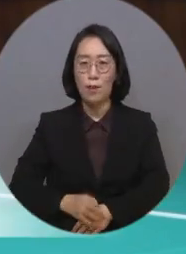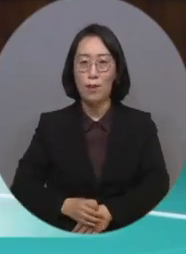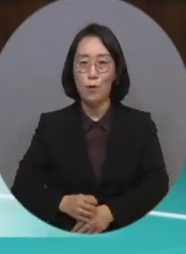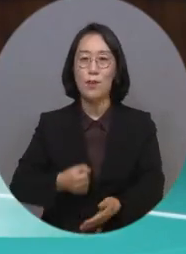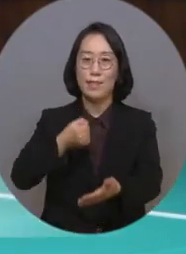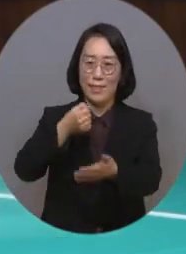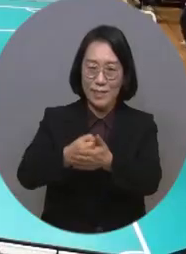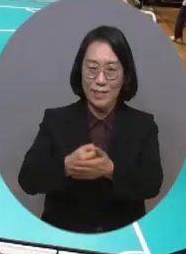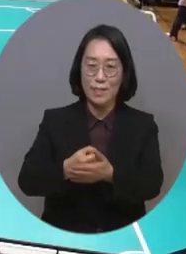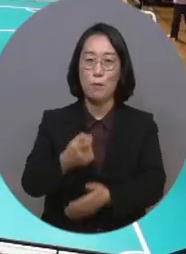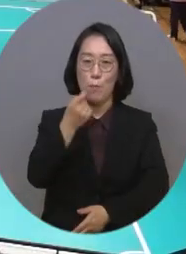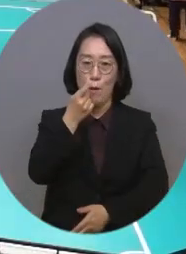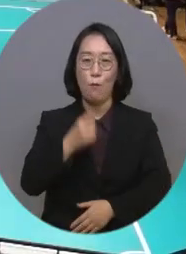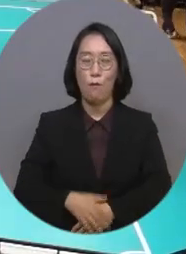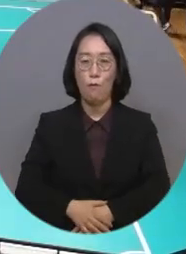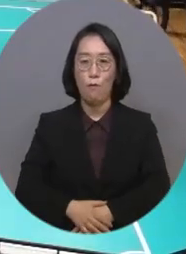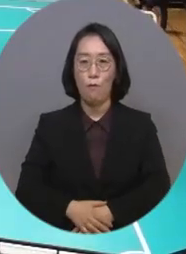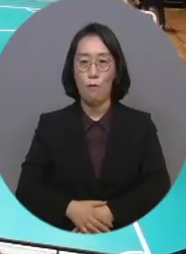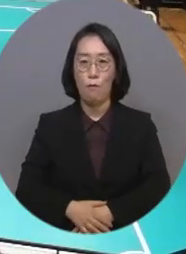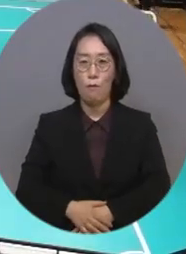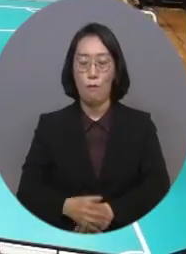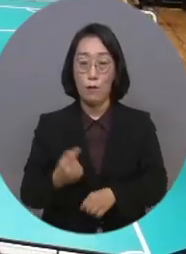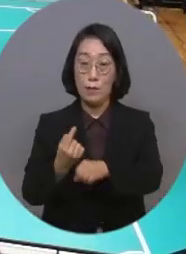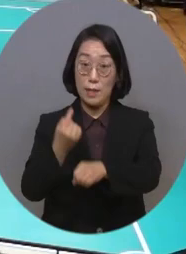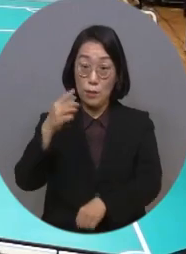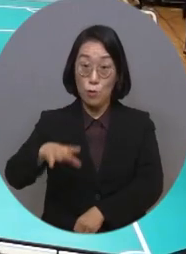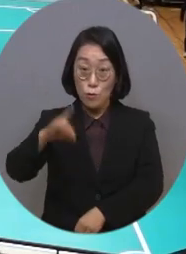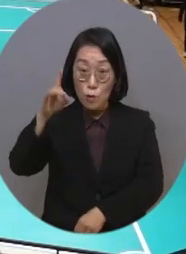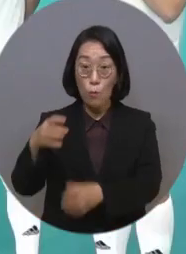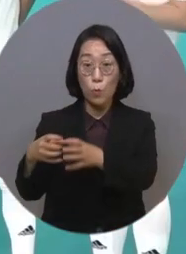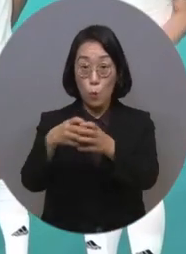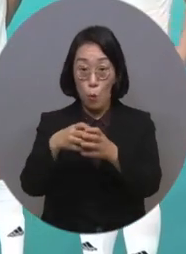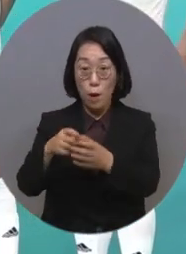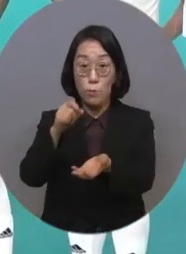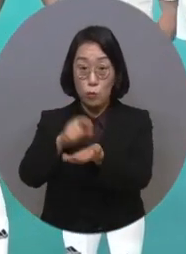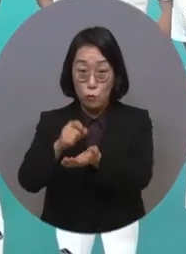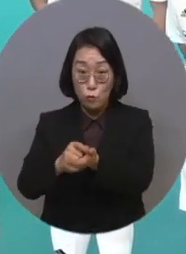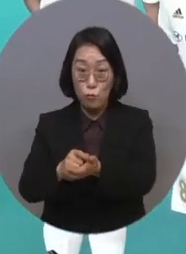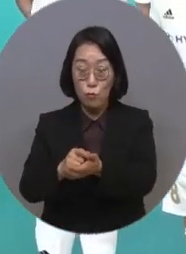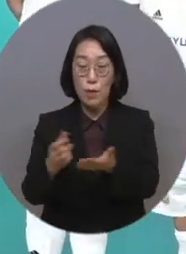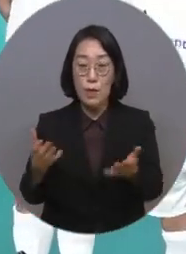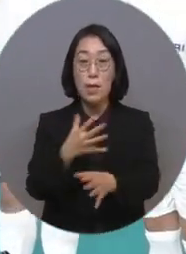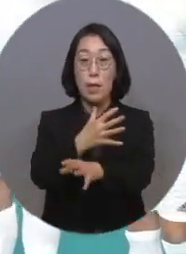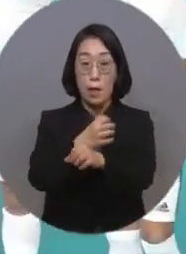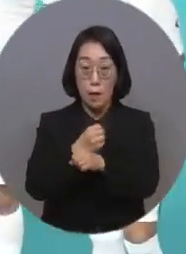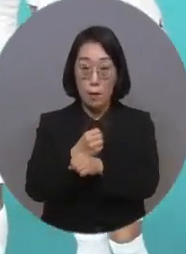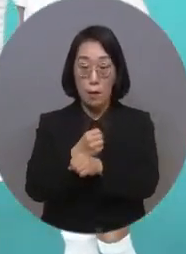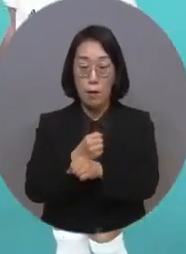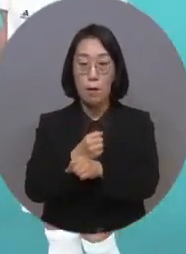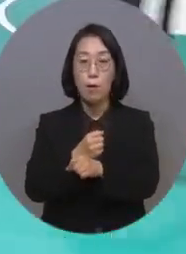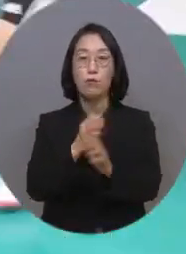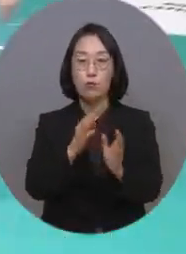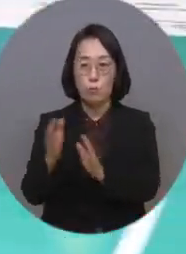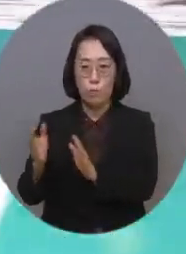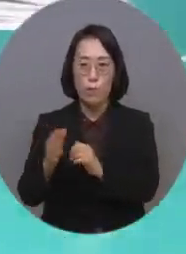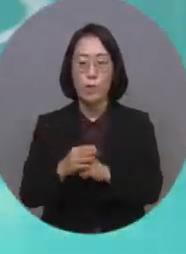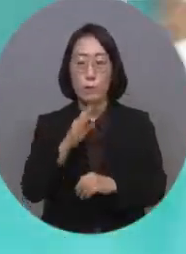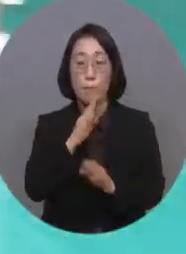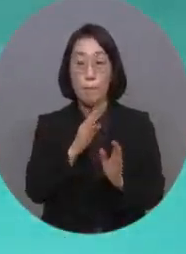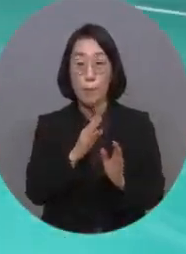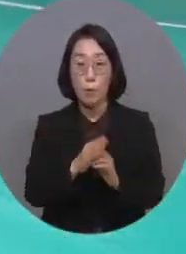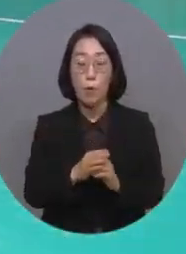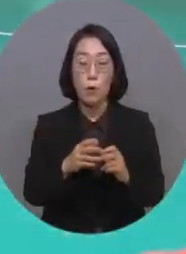의지를 갖게 됐습니다. 2021년 통합축구 활성화를 목표로 업무 협약을 맺고 대회를 진행해왔으며